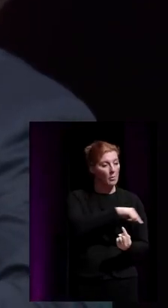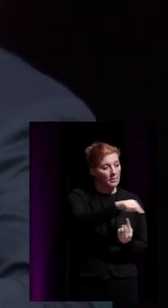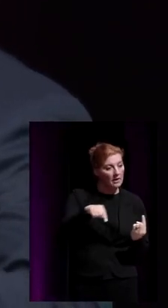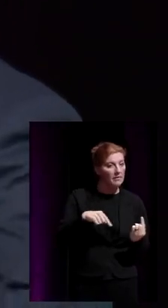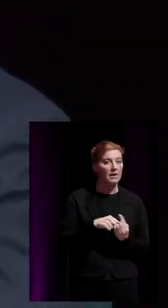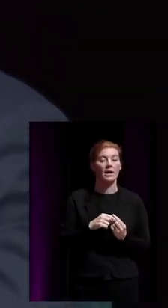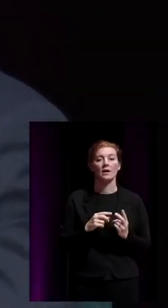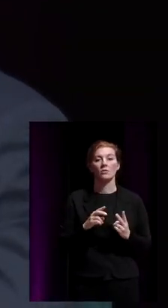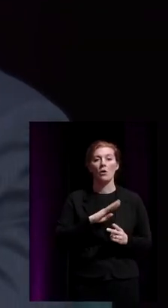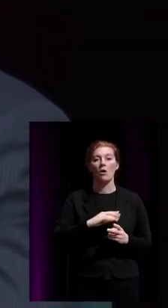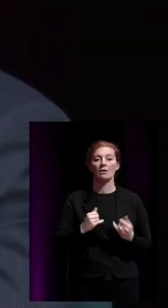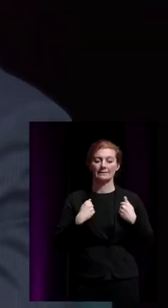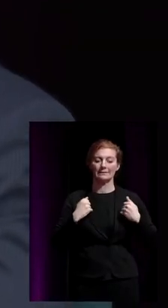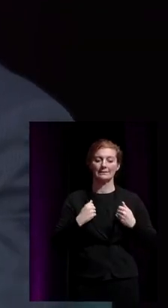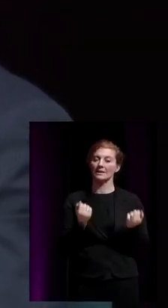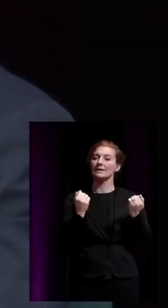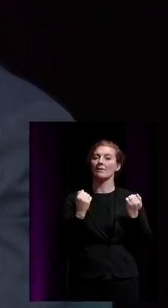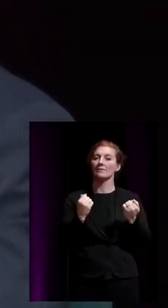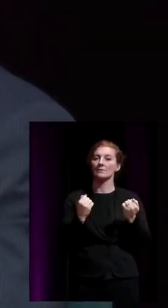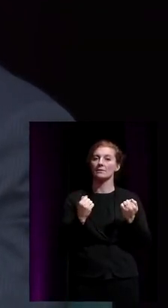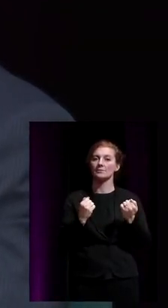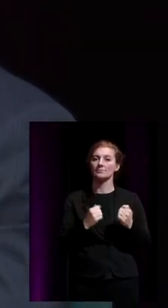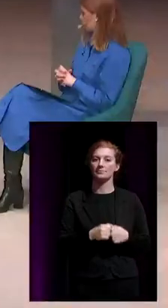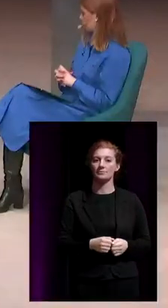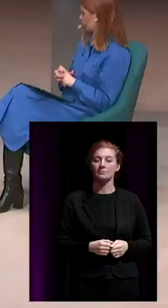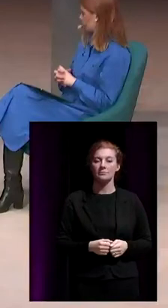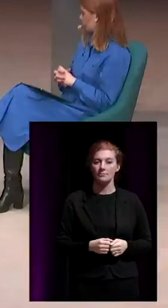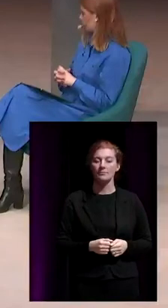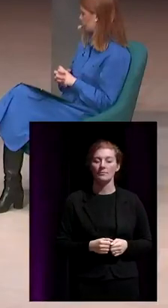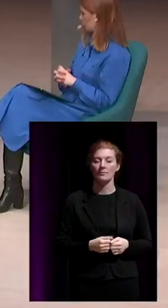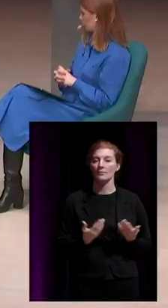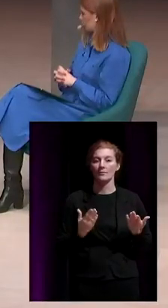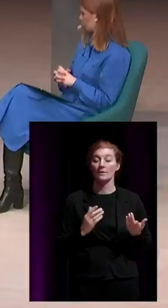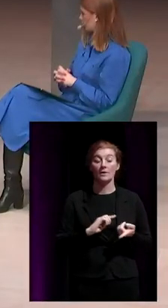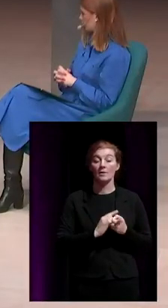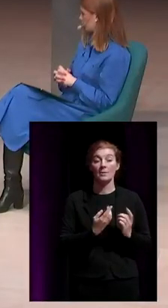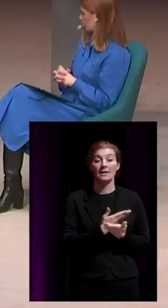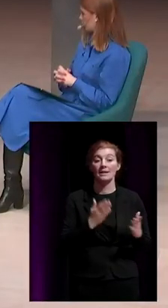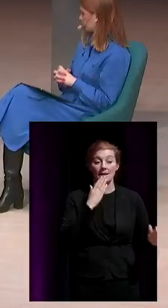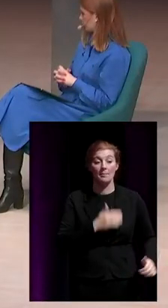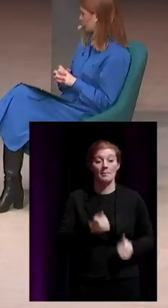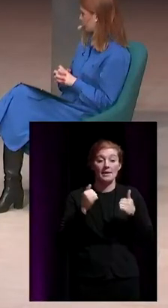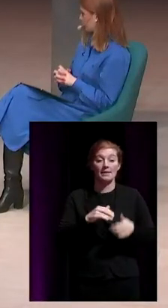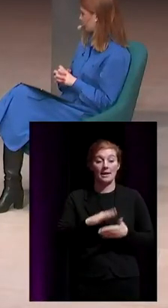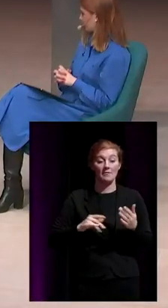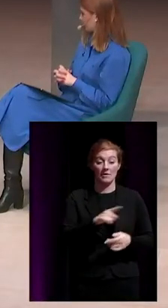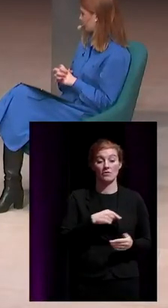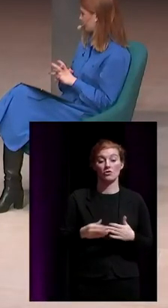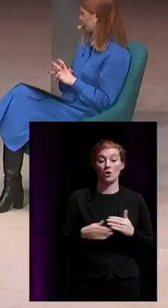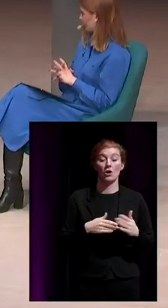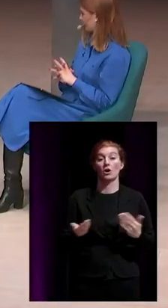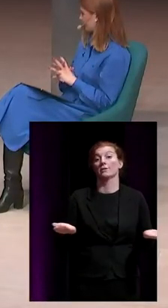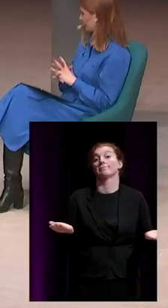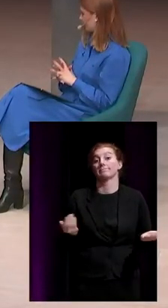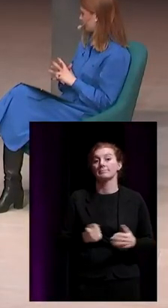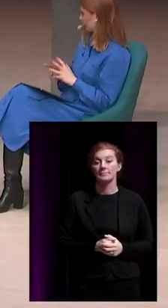ha en inre kraft själva. Och det blir inte bättre än vi gör det. Så att the proof is in the pudding.